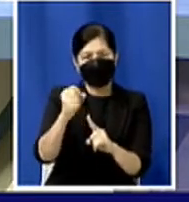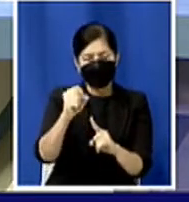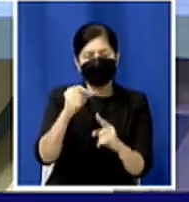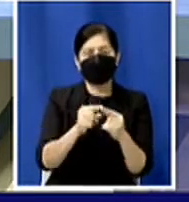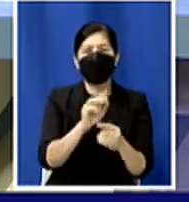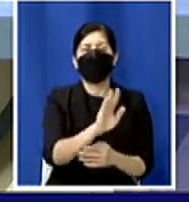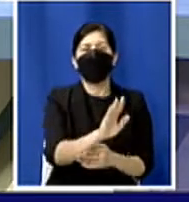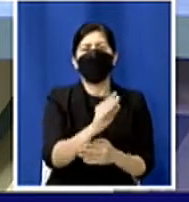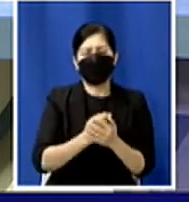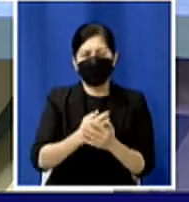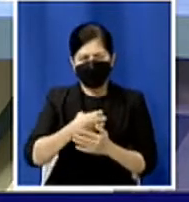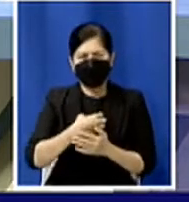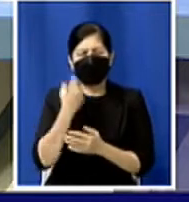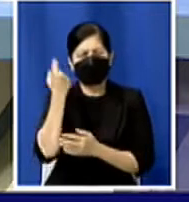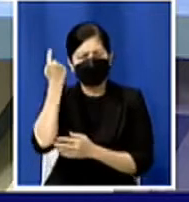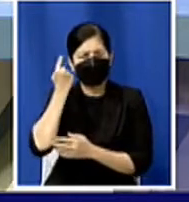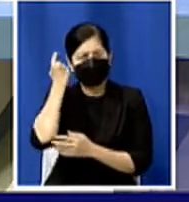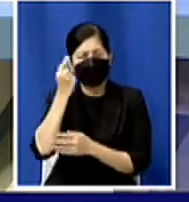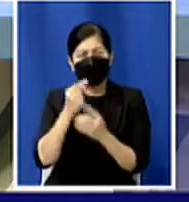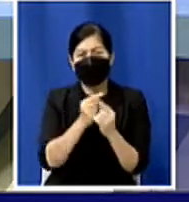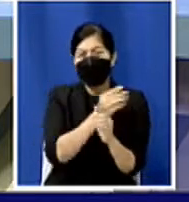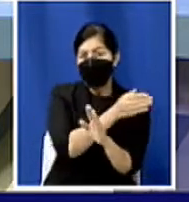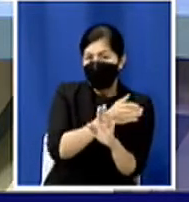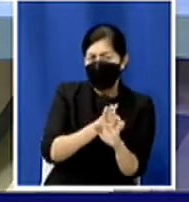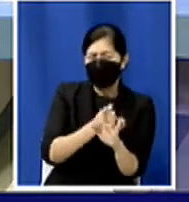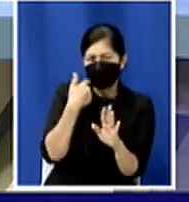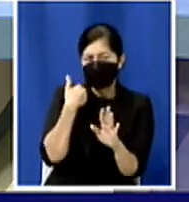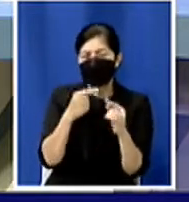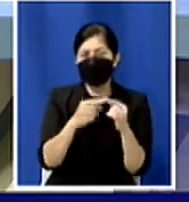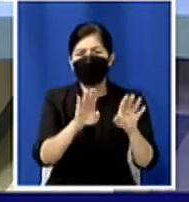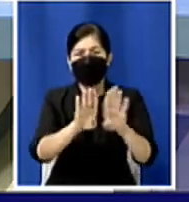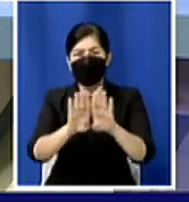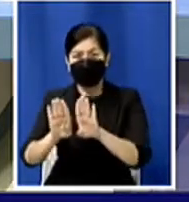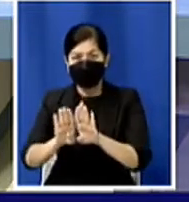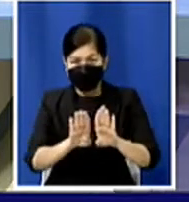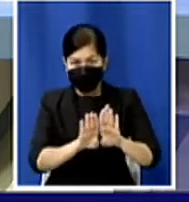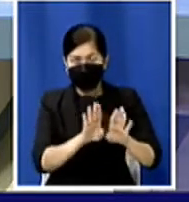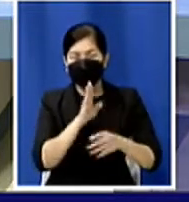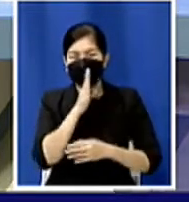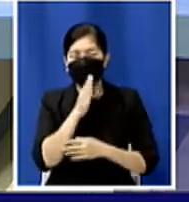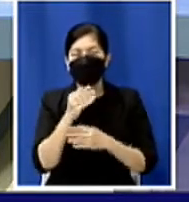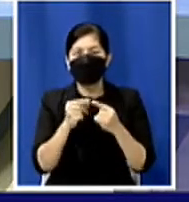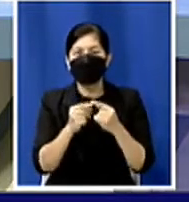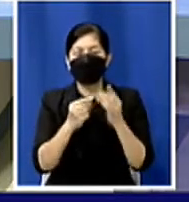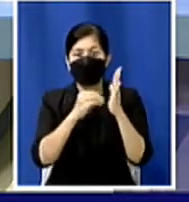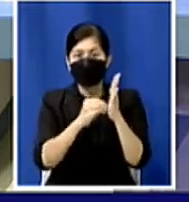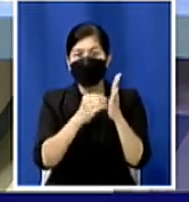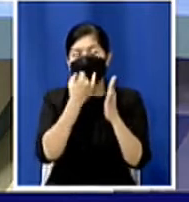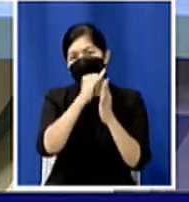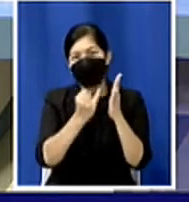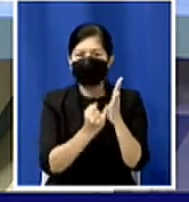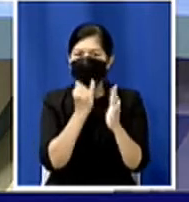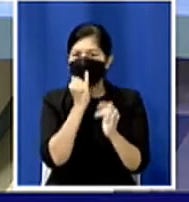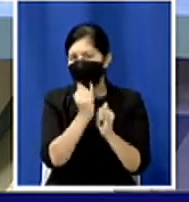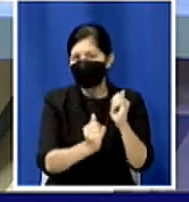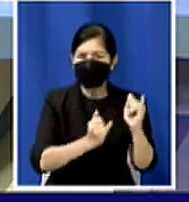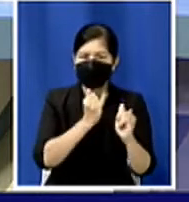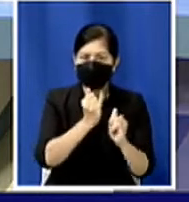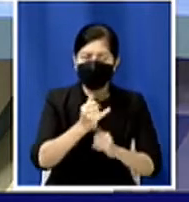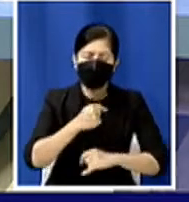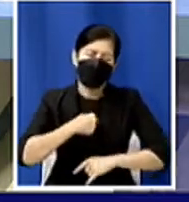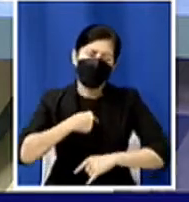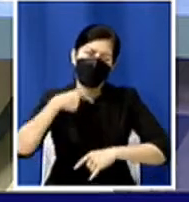ัง จากก่อนหน้านี้ล็อกดาวน ์ แล้วก็มีในหลายพื้นที่เนี่ยถ้าเดินทางมาจากพื้นที่สีแดงเข้มเนี่ยจะเดินทางไปท่องเที่ยวที่ไหนเนี่ยก็เข้าจังหวัดเขาค่อนข้